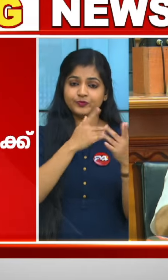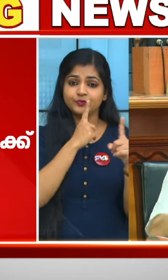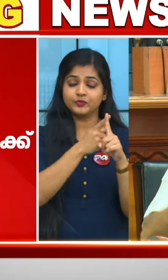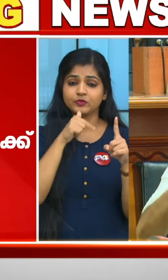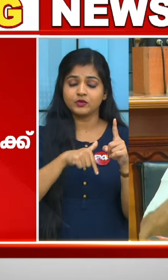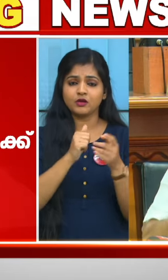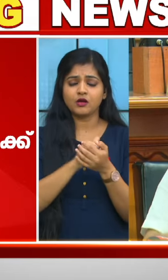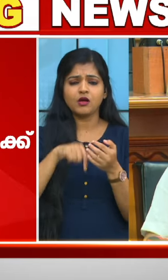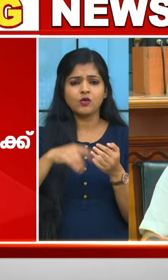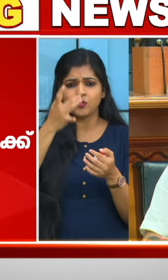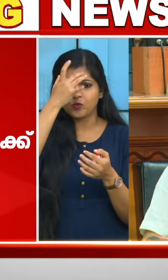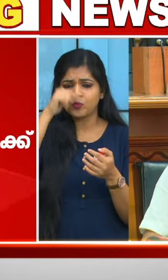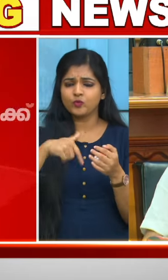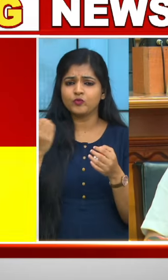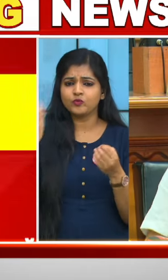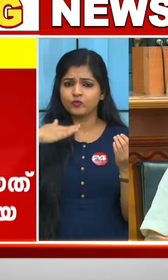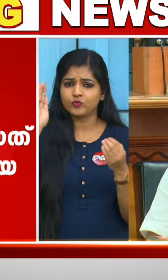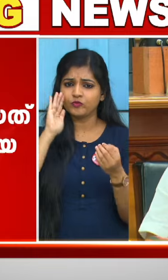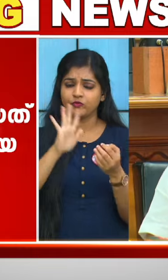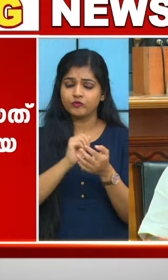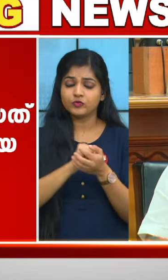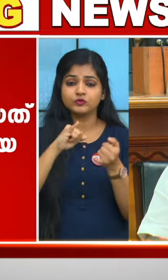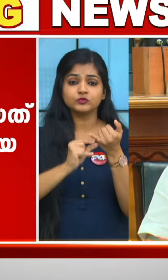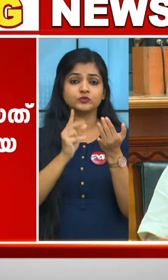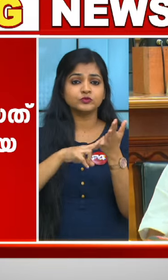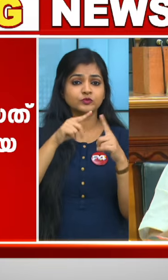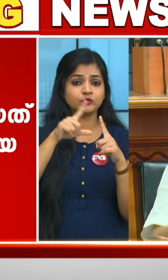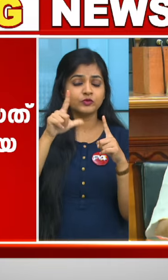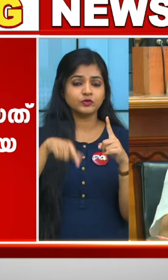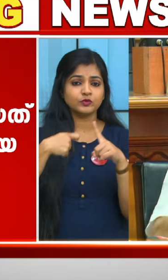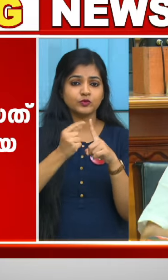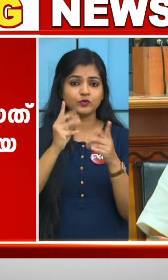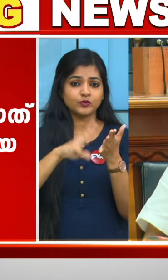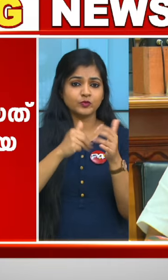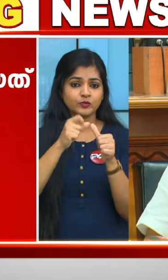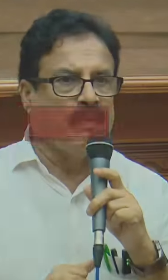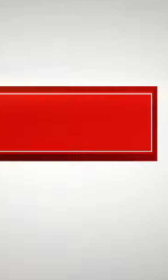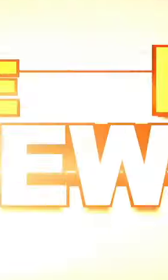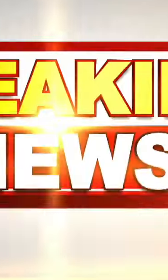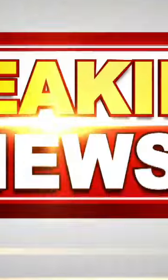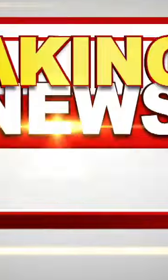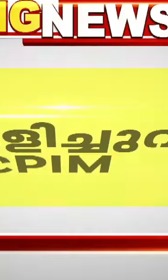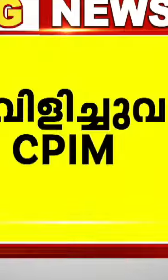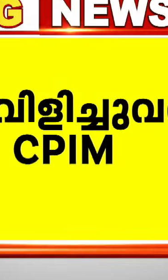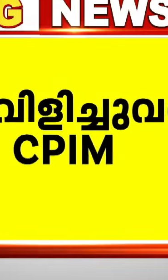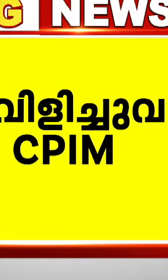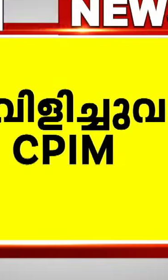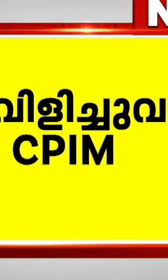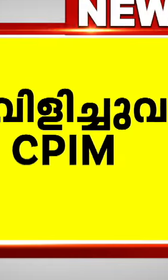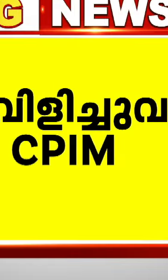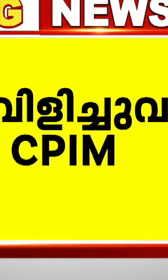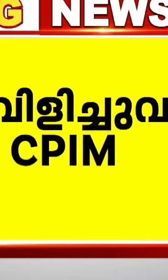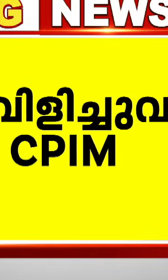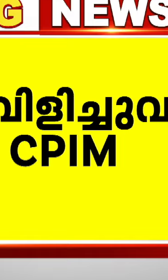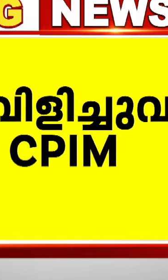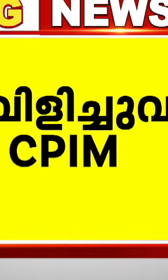വിഷയം ഇങ്ങനെ സുനിൽകുമാറിന്റെ ഒരു പരാമർശം പത്രത്തിൽ വന്നിട്ടുണ്ടല്ലോ എന്ന് പറഞ്ഞു. ഞാൻ പറഞ്ഞു, അപ്പോൾ ആ